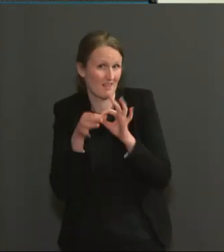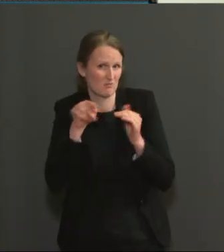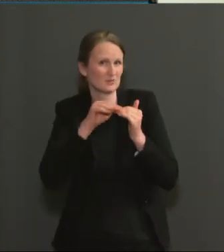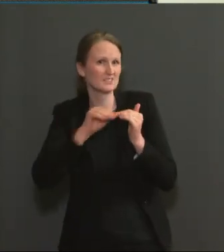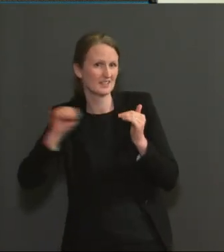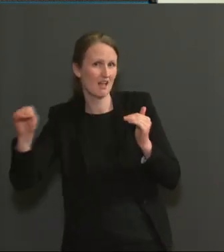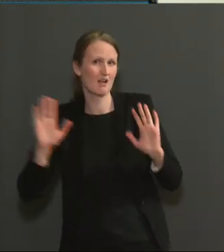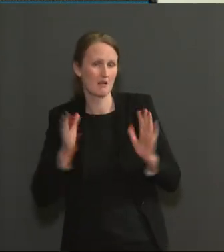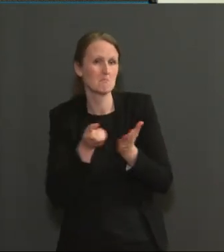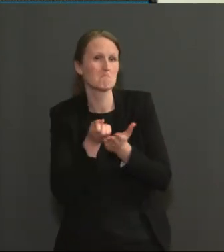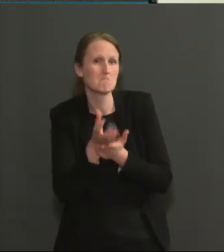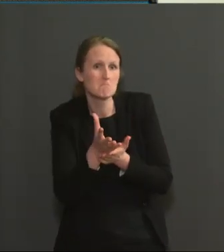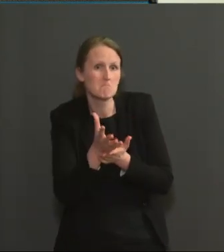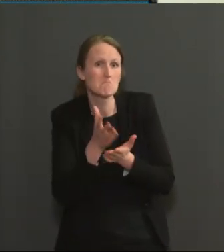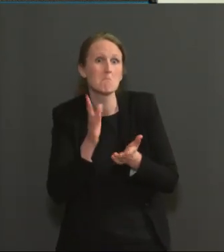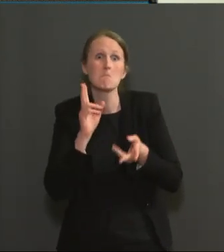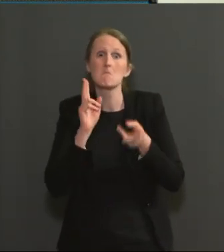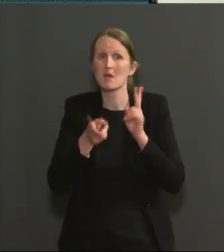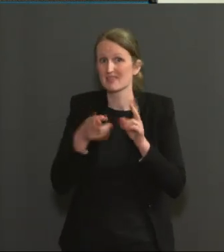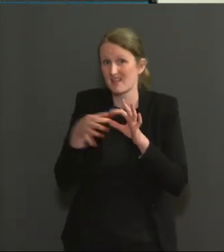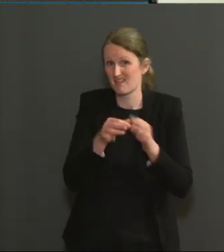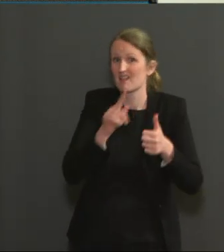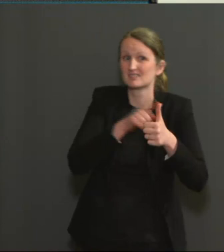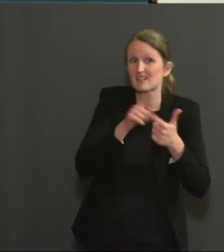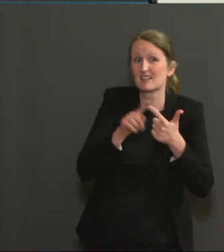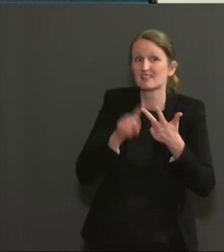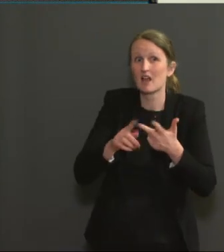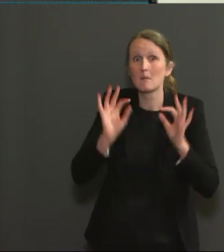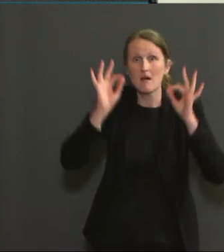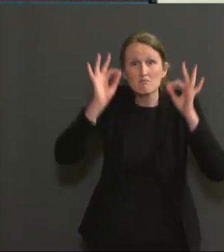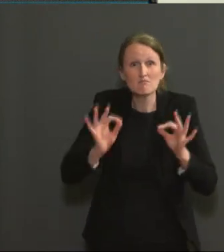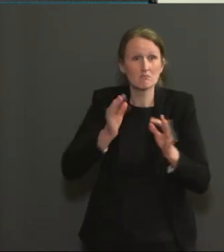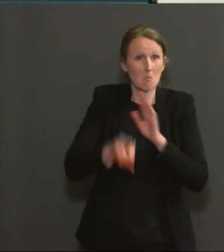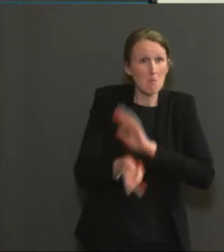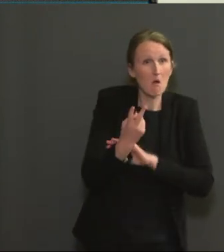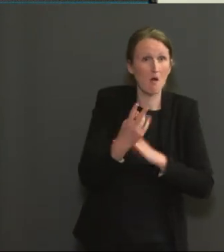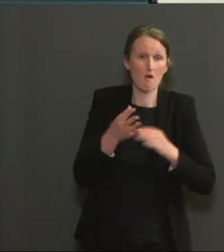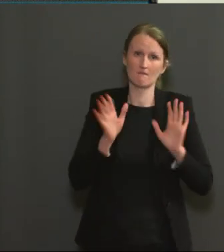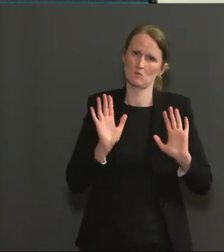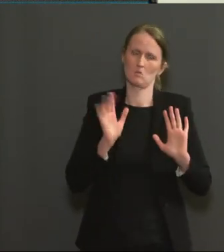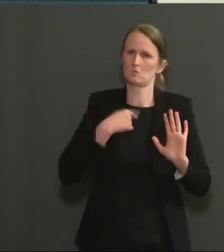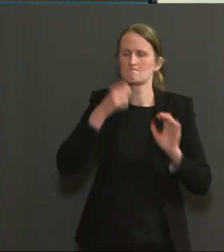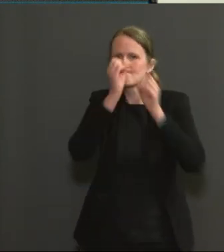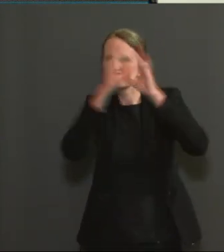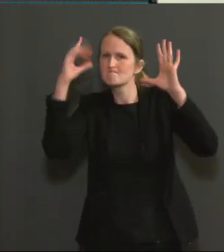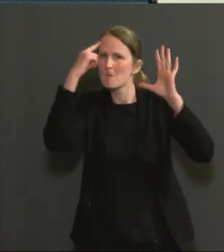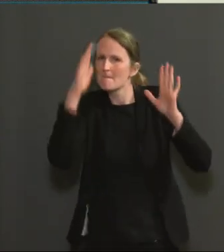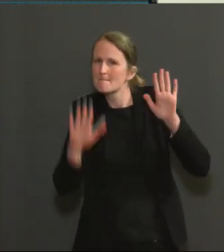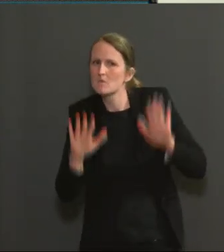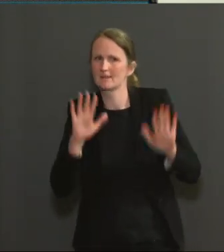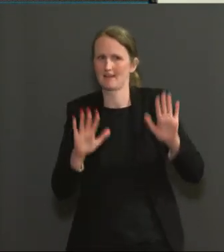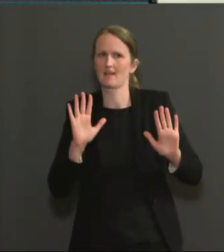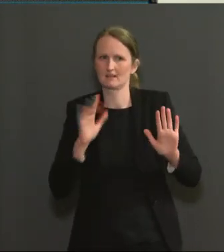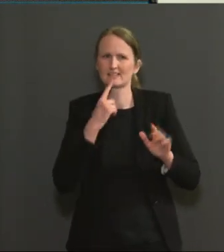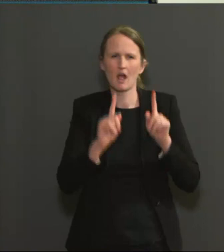contaminations mais nous n'avons pas la preuve qu'elle joue un rôle décisif il est clair qu'il faudra suivre les choses de manière à avoir une